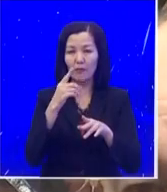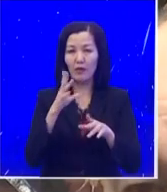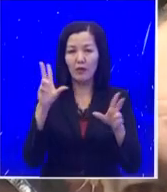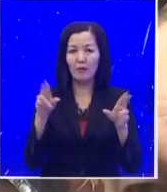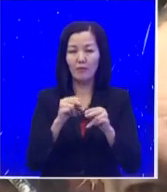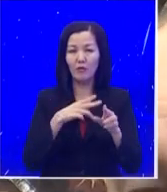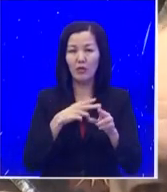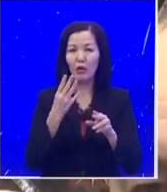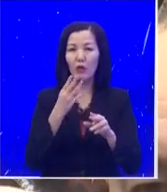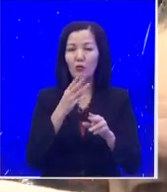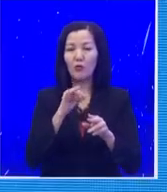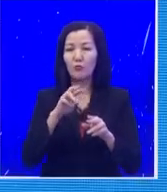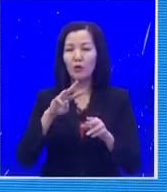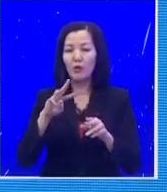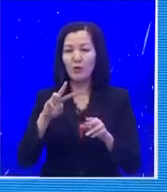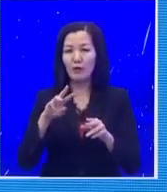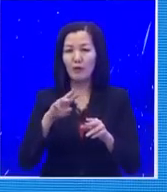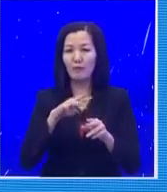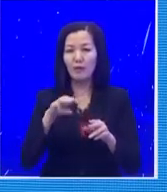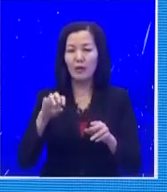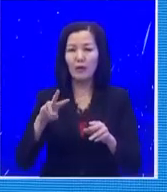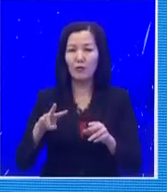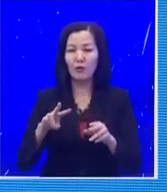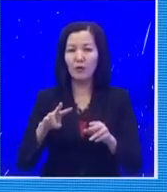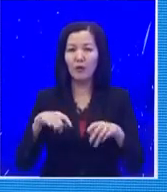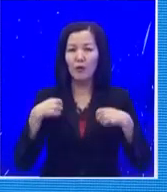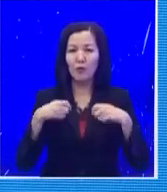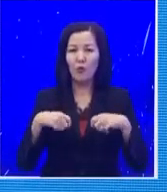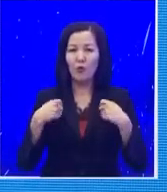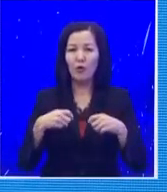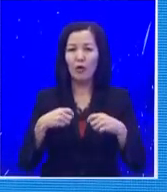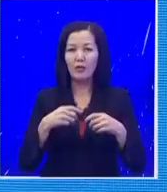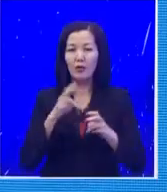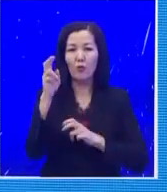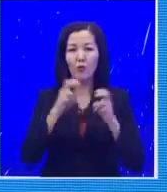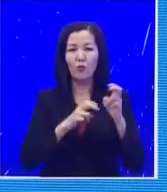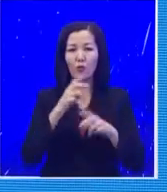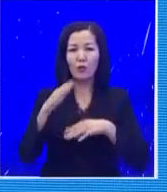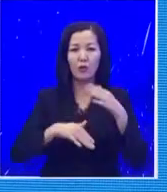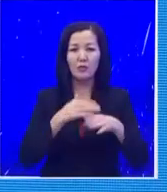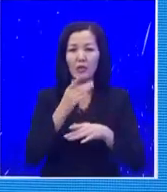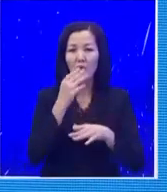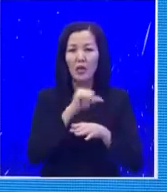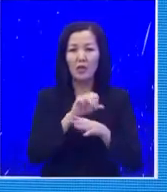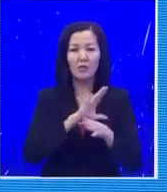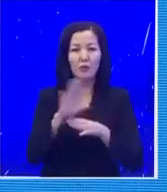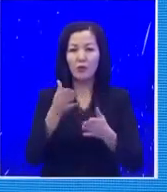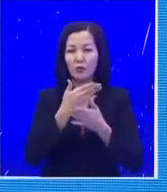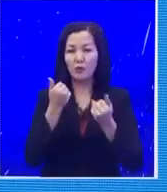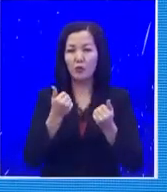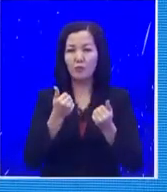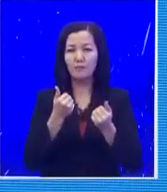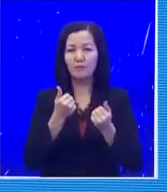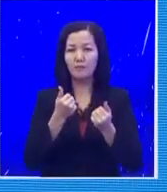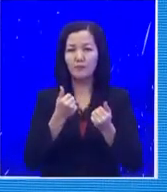4 миллион қой мен ешкіміз бар, бірде бір өндіріс жоқ. экспертке жіберетін жетті. Тірі